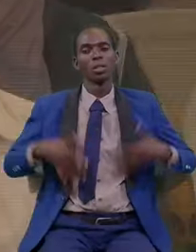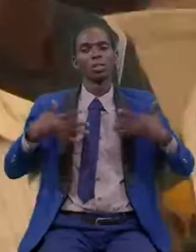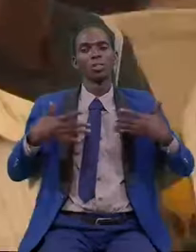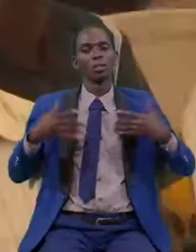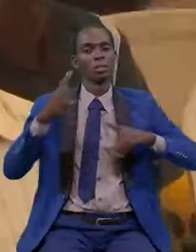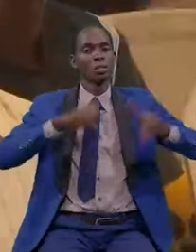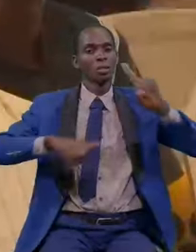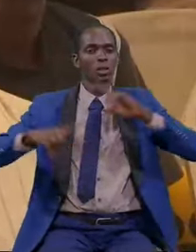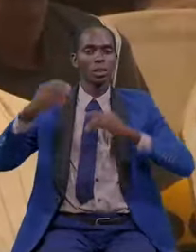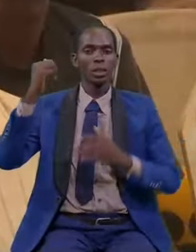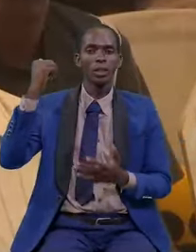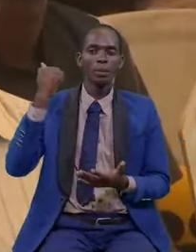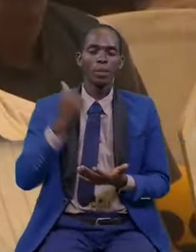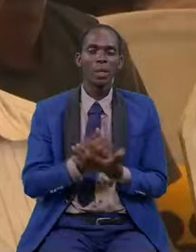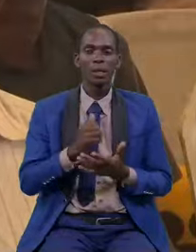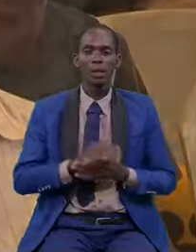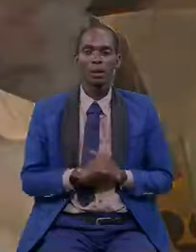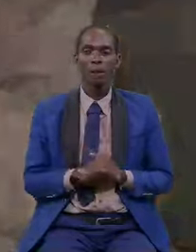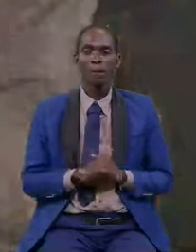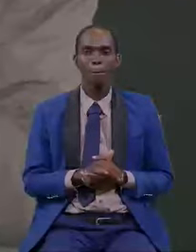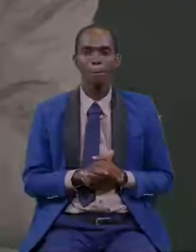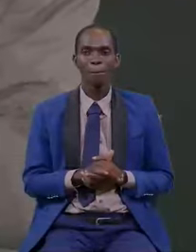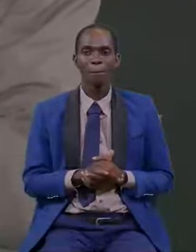vie. Amen.